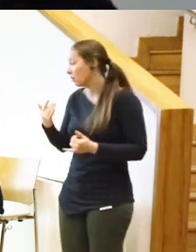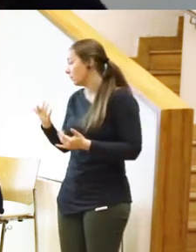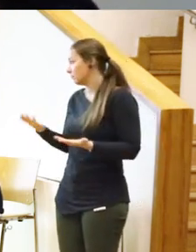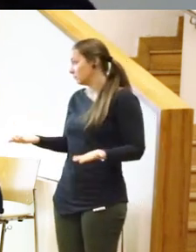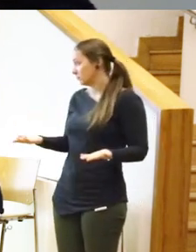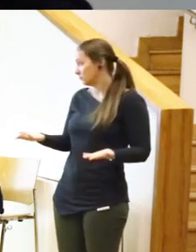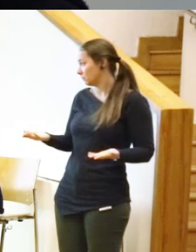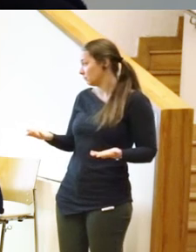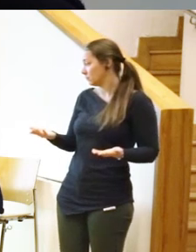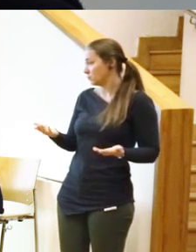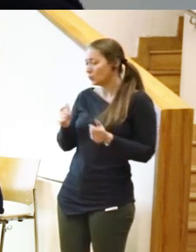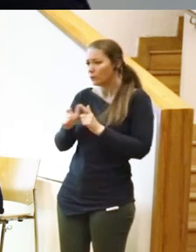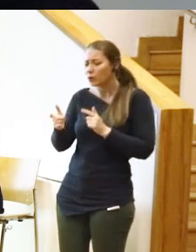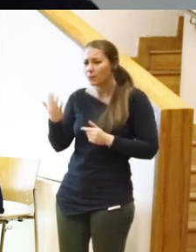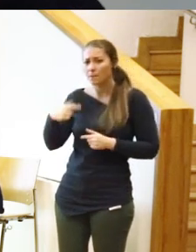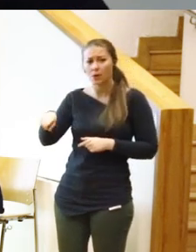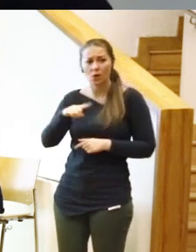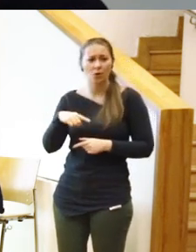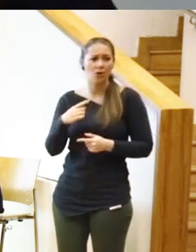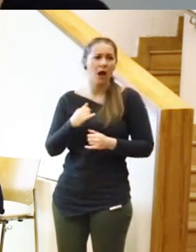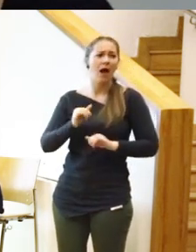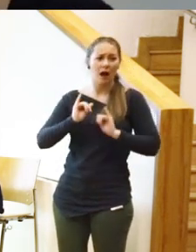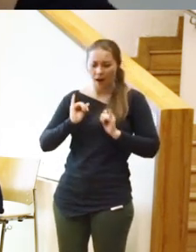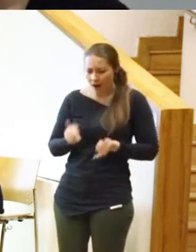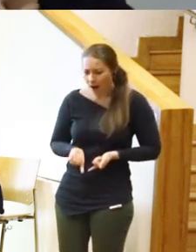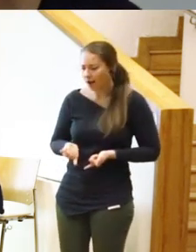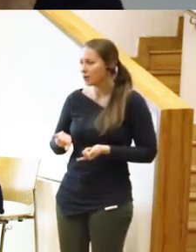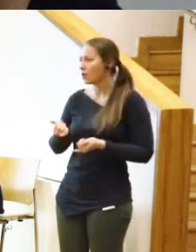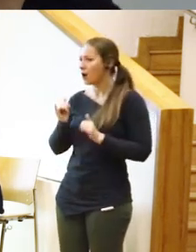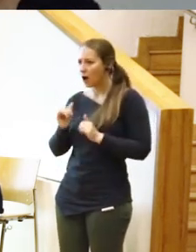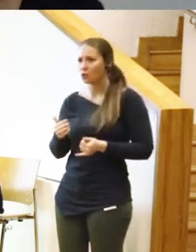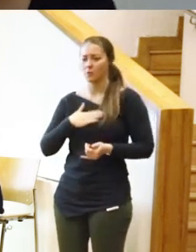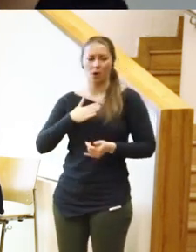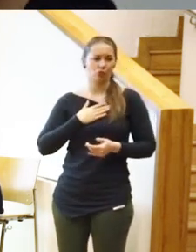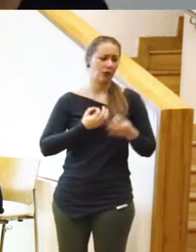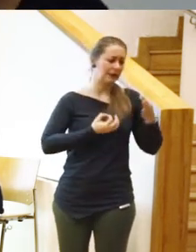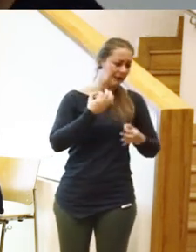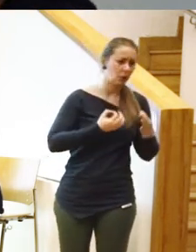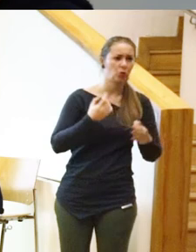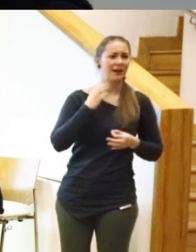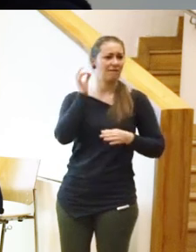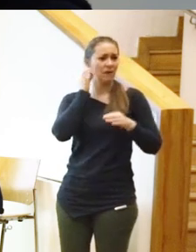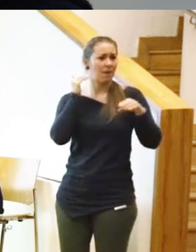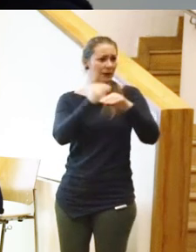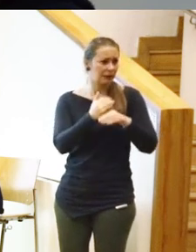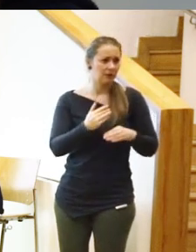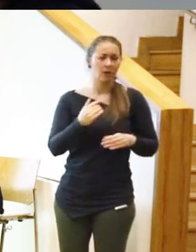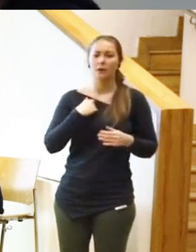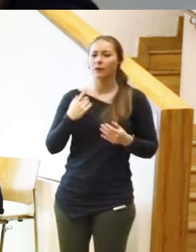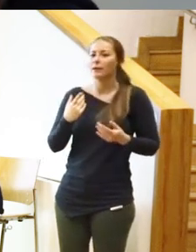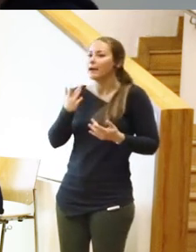tady několikrát zaznělo, že vlastně ano, my fungujeme jako feministická instituce, tak jak to tady bylo prezentováno.